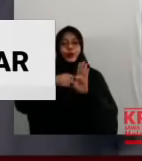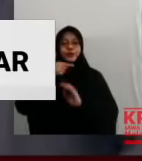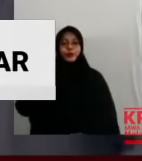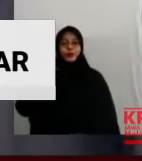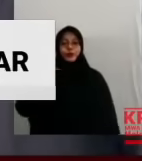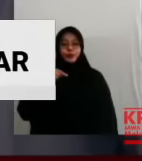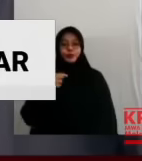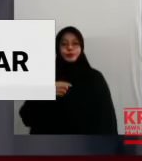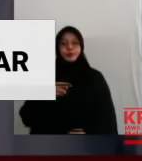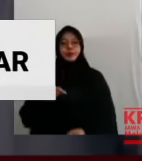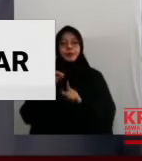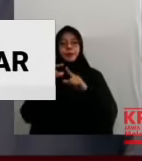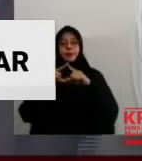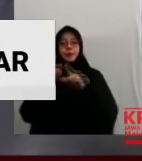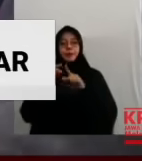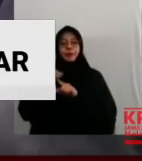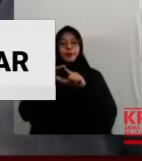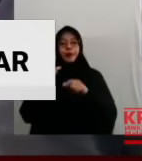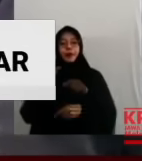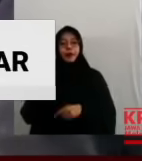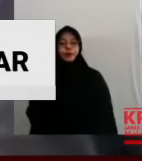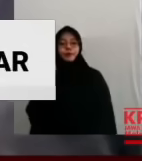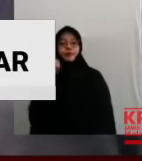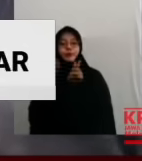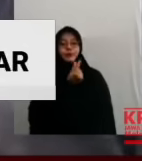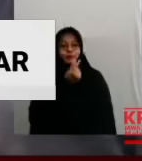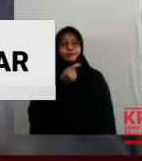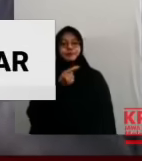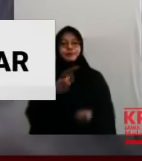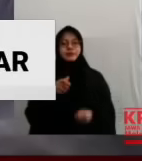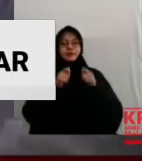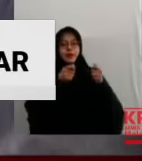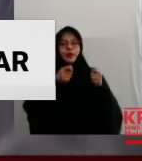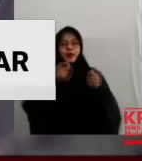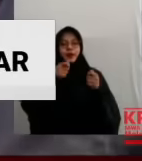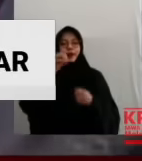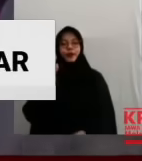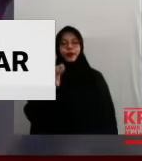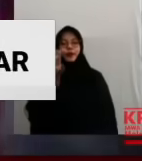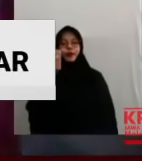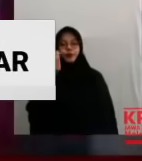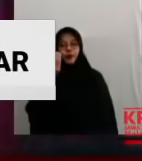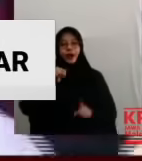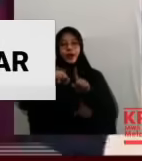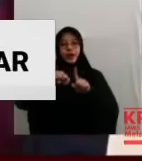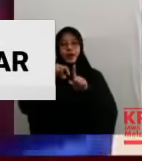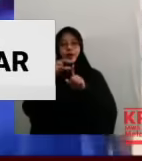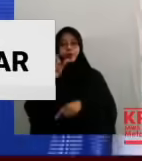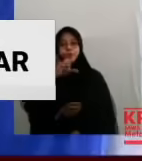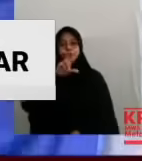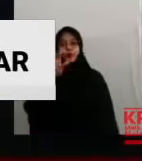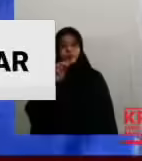pengusul kepada Ketua Komisi Pemilihan Umum provinsi Jawa Barat hadirin Dimohon untuk berdiri